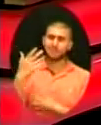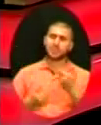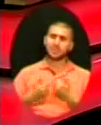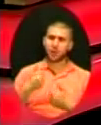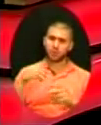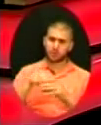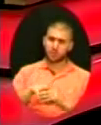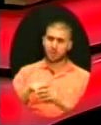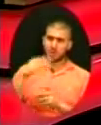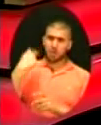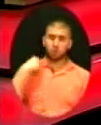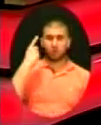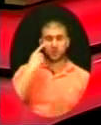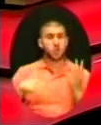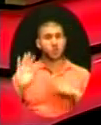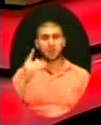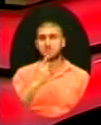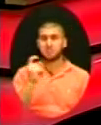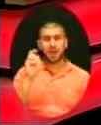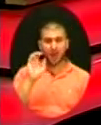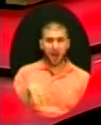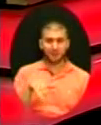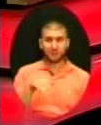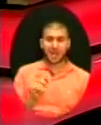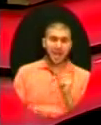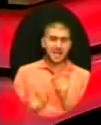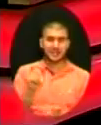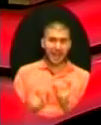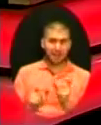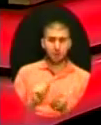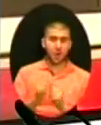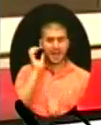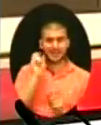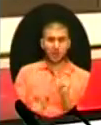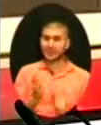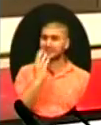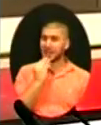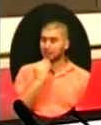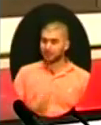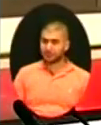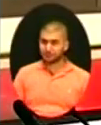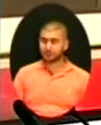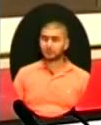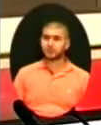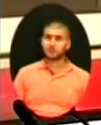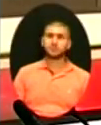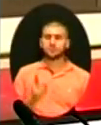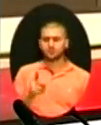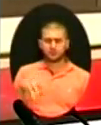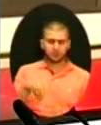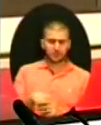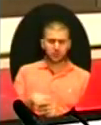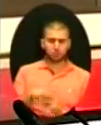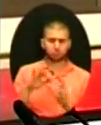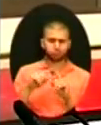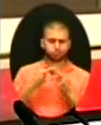בה, נדמה לי, של למעלה מ-100,000 אזרחיות ואזרחים ישראלים. והם מתוך